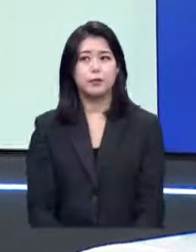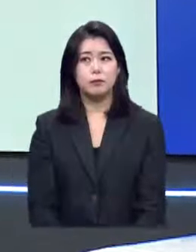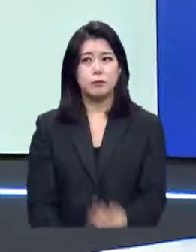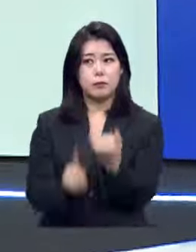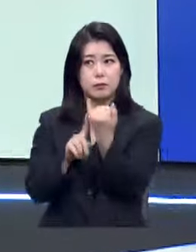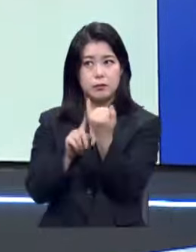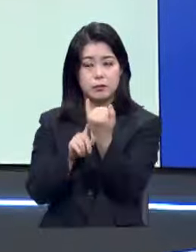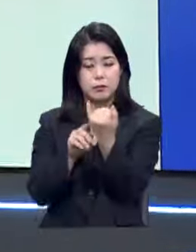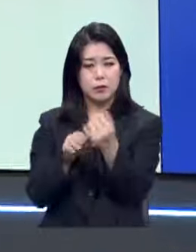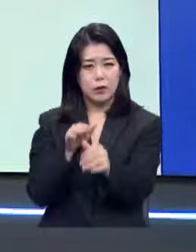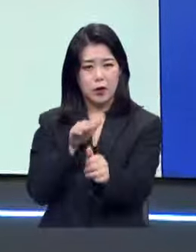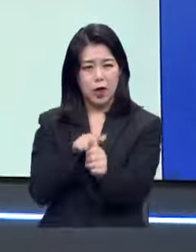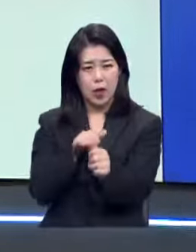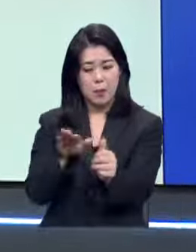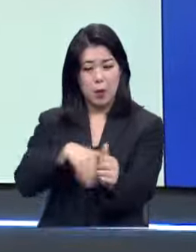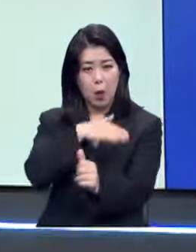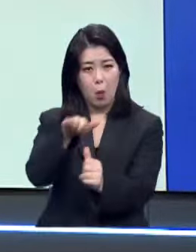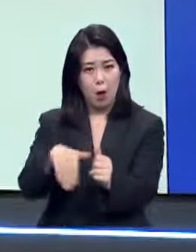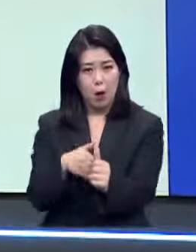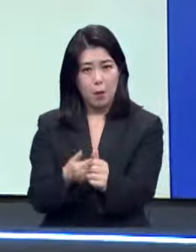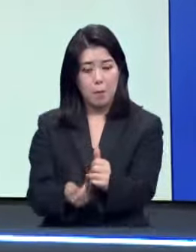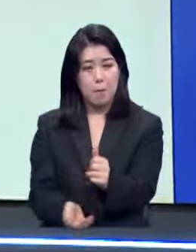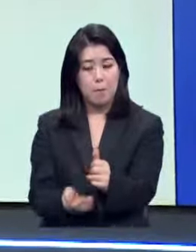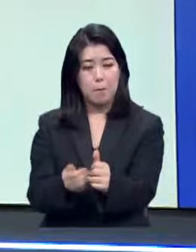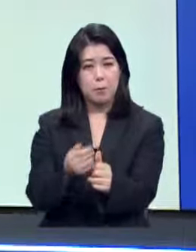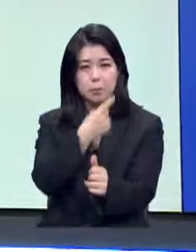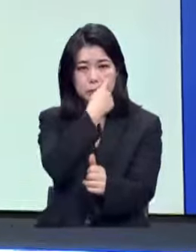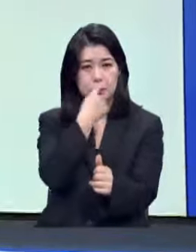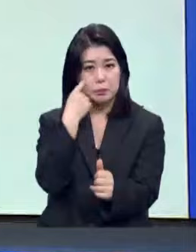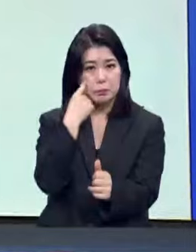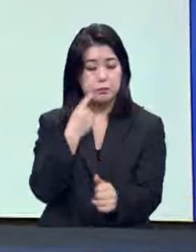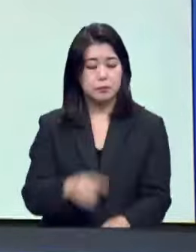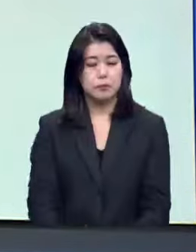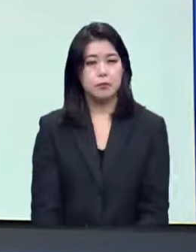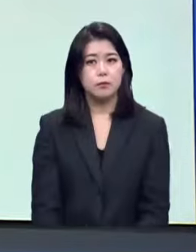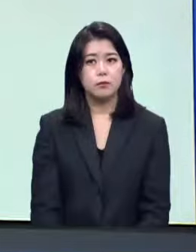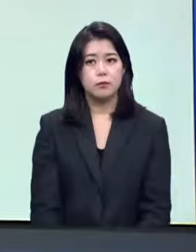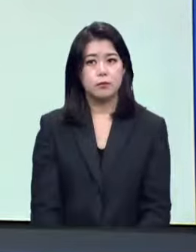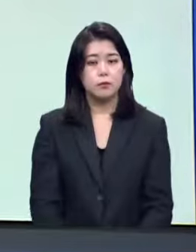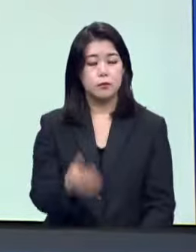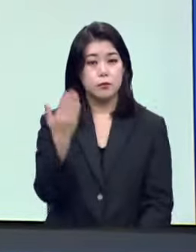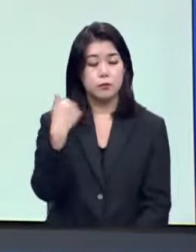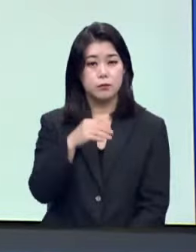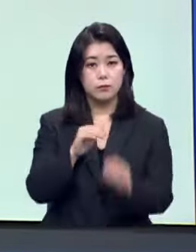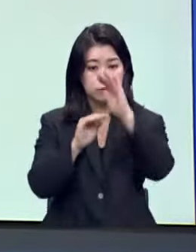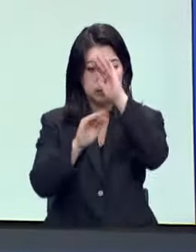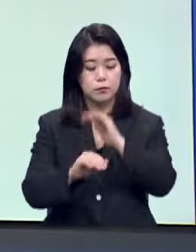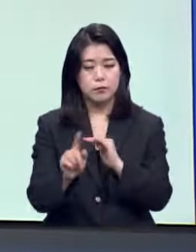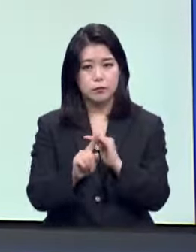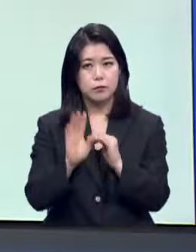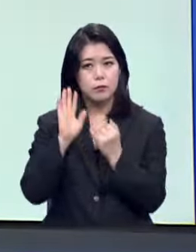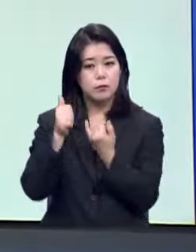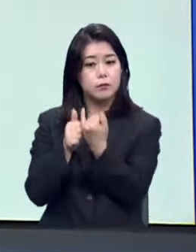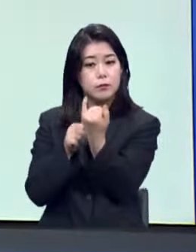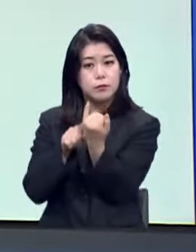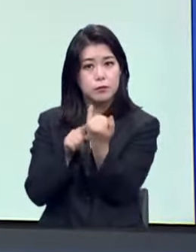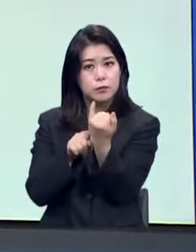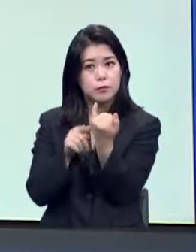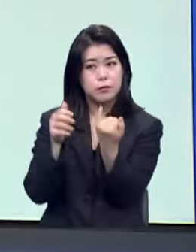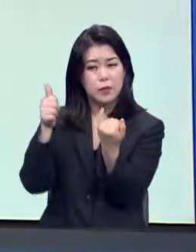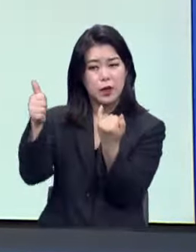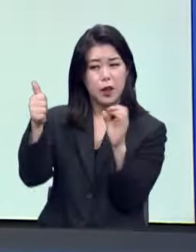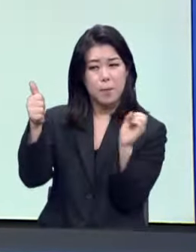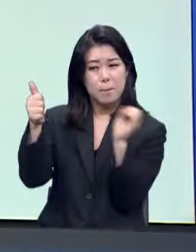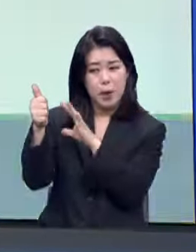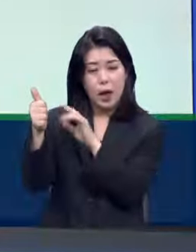김여사 개입 정황 뒷받침 그니까 지금 조금 전에 들으신 내용은 김여사가 윤 대통령한테